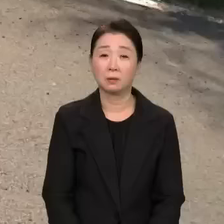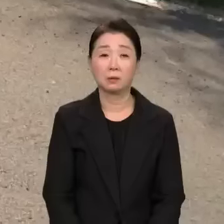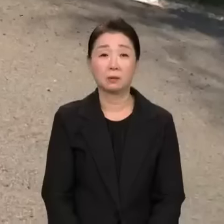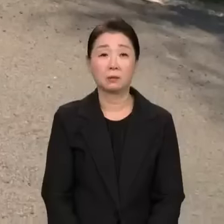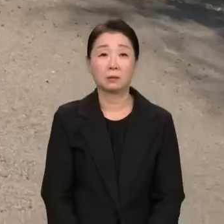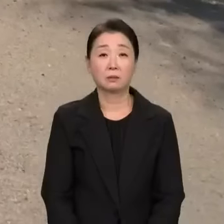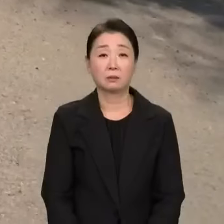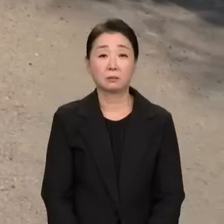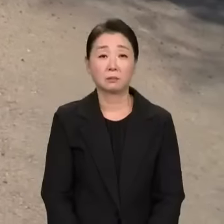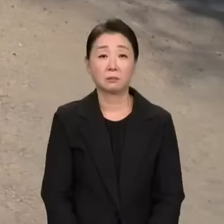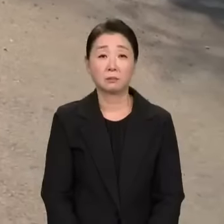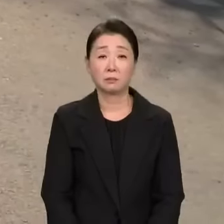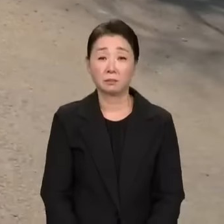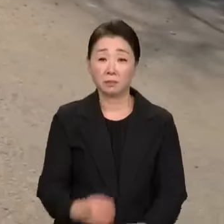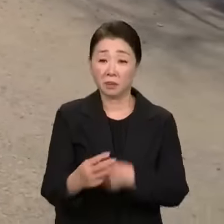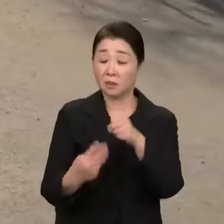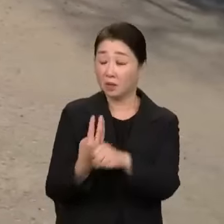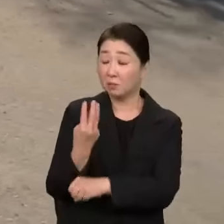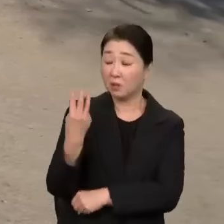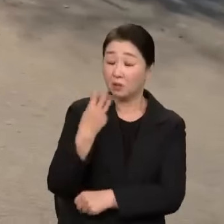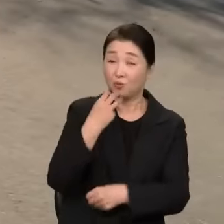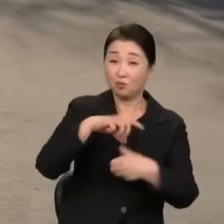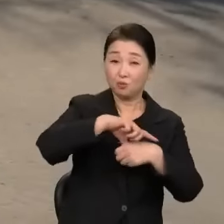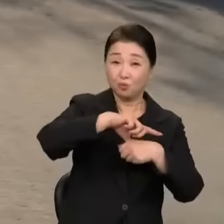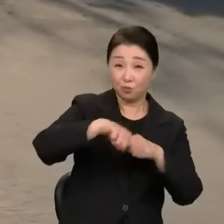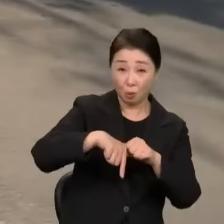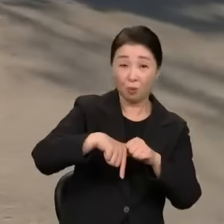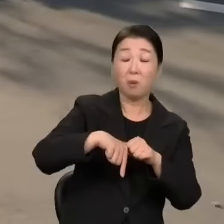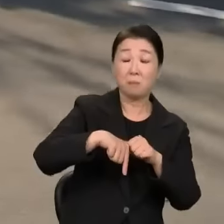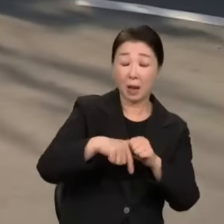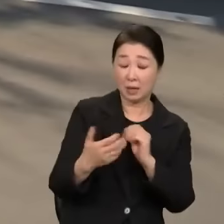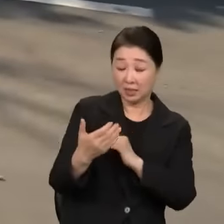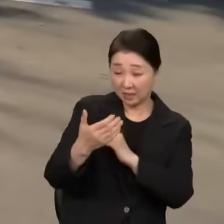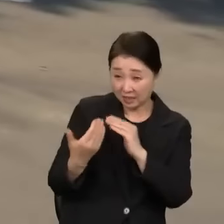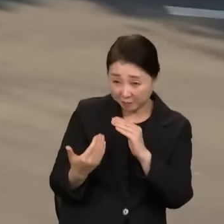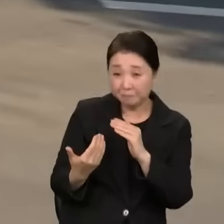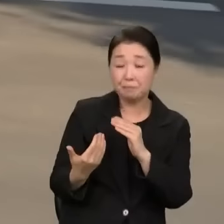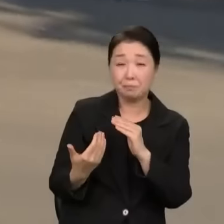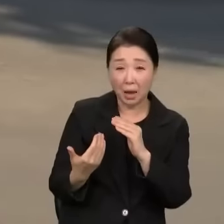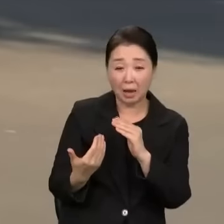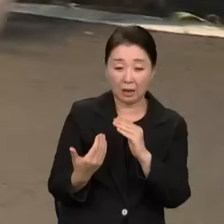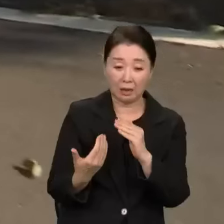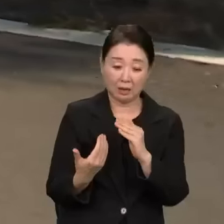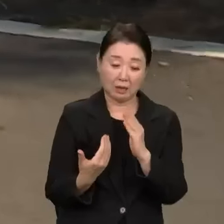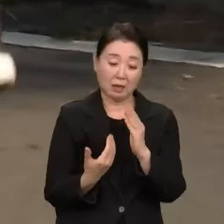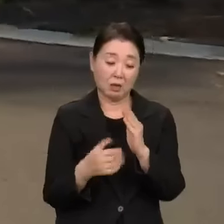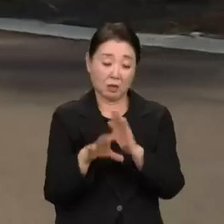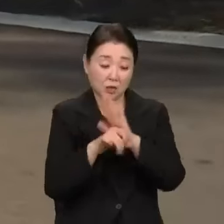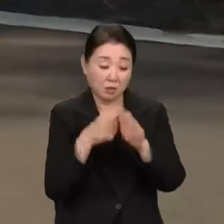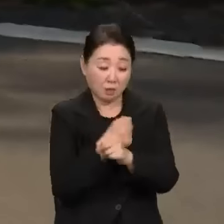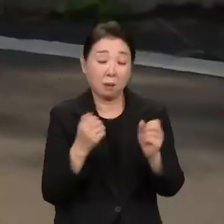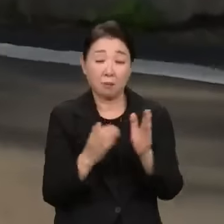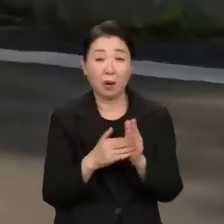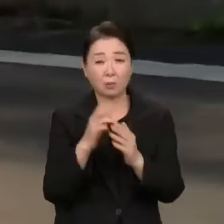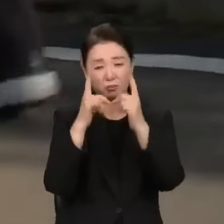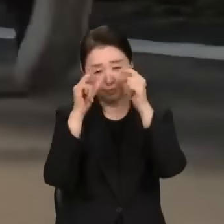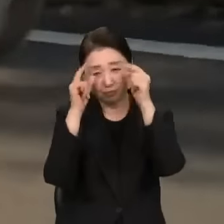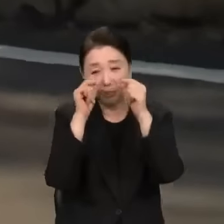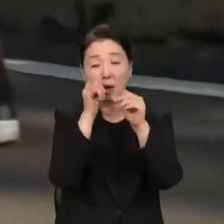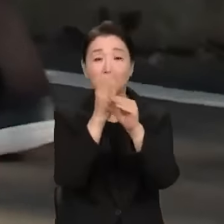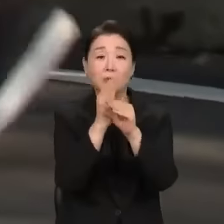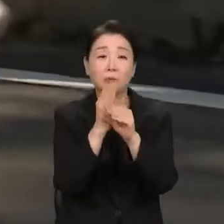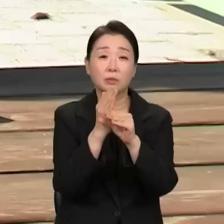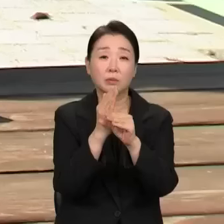기자입니다 3년 전 수도권 외각의 아파트를 사전 청약으로 분양받은 김모씨는 요즘 잠을 이루지 못하고